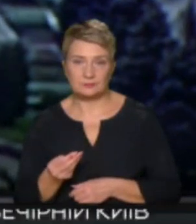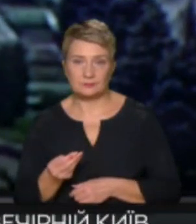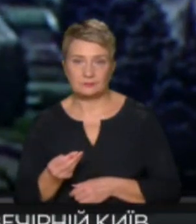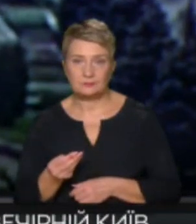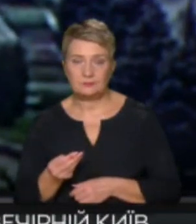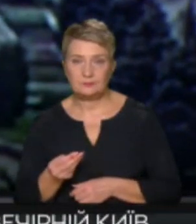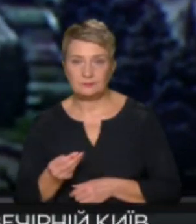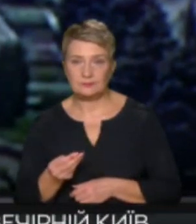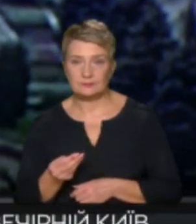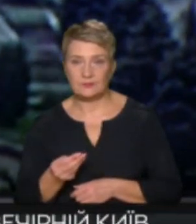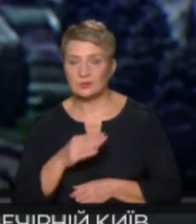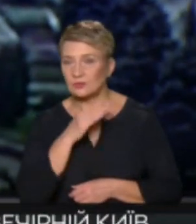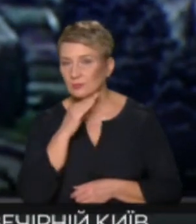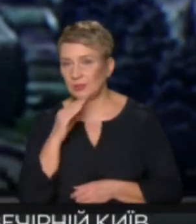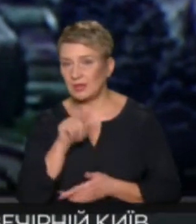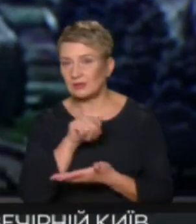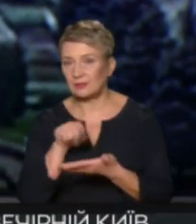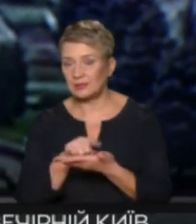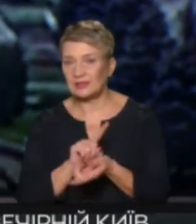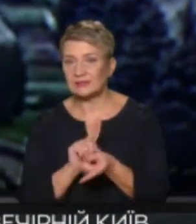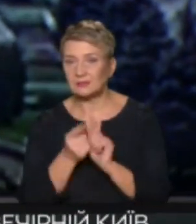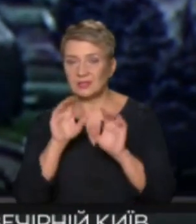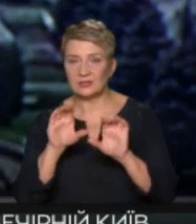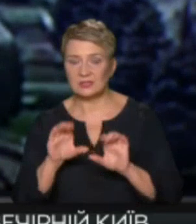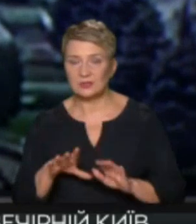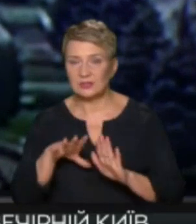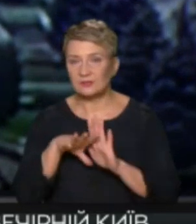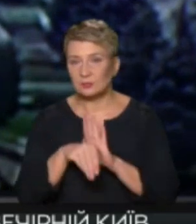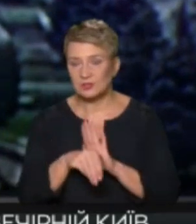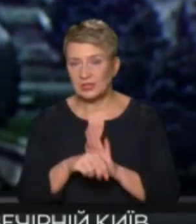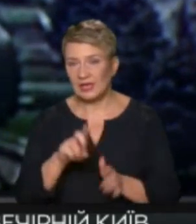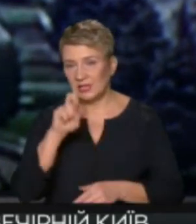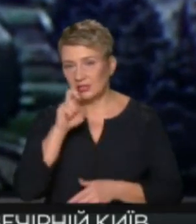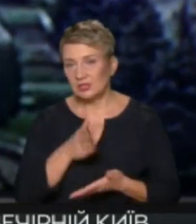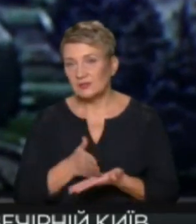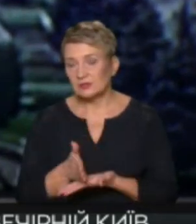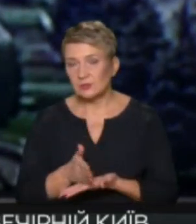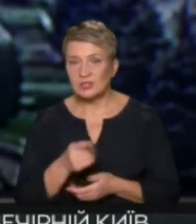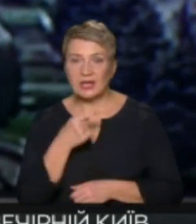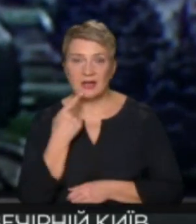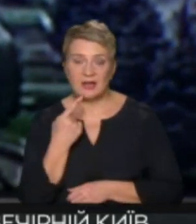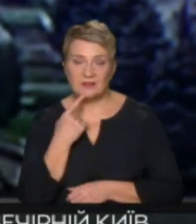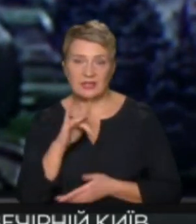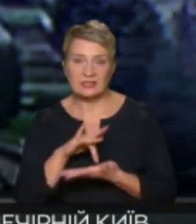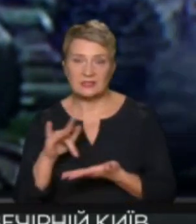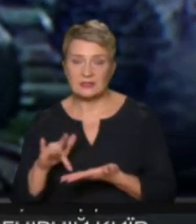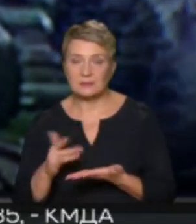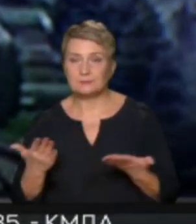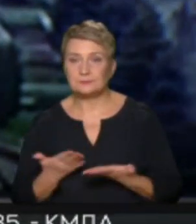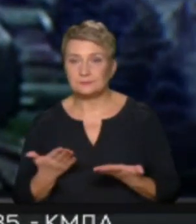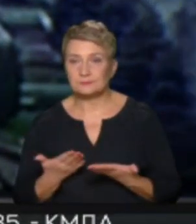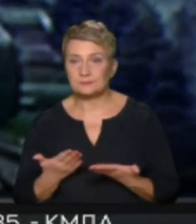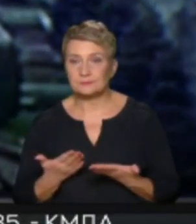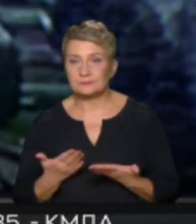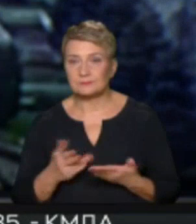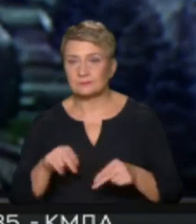викликає багато питань, враховуючи зміни в законодавство, в тому числі на державній службі. А ми говорили з нашим центром, який, власне, вже надає